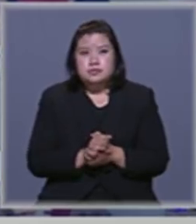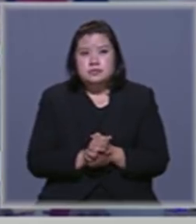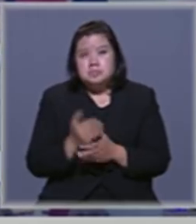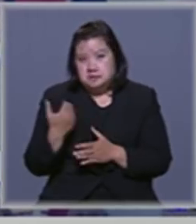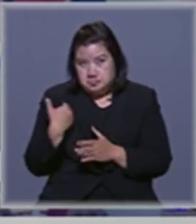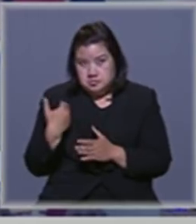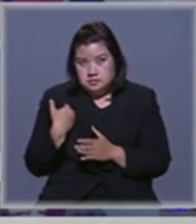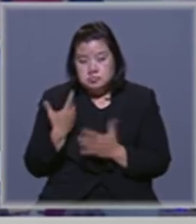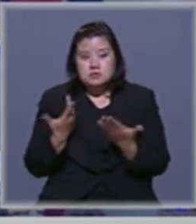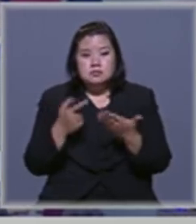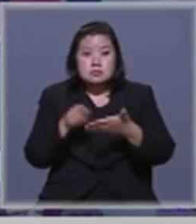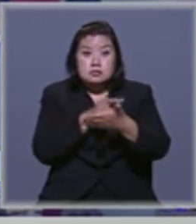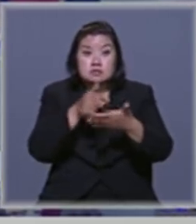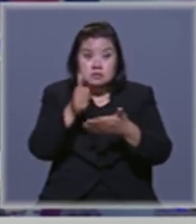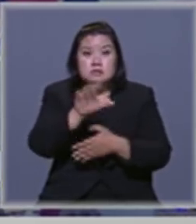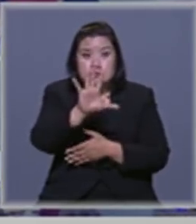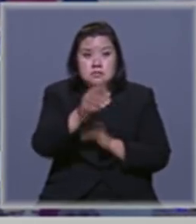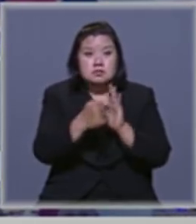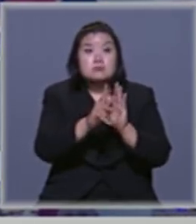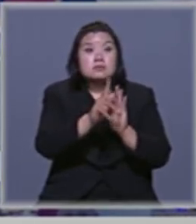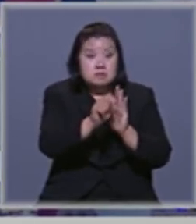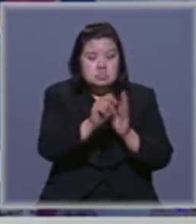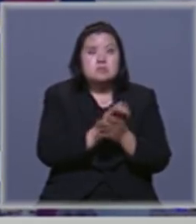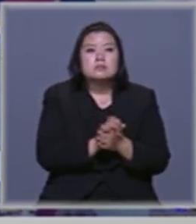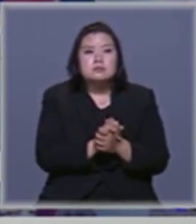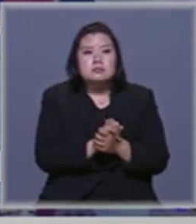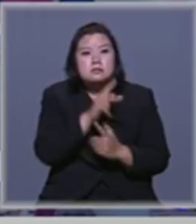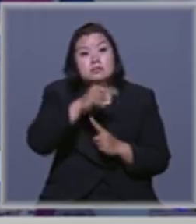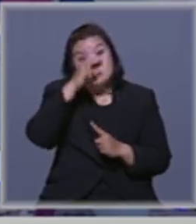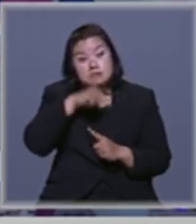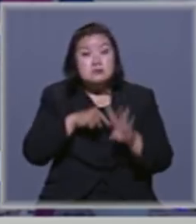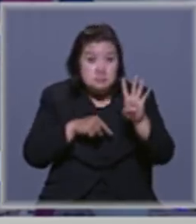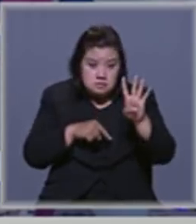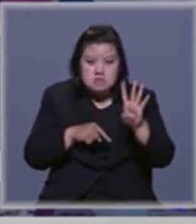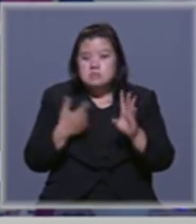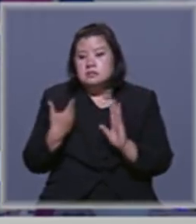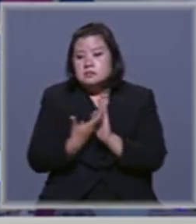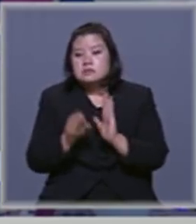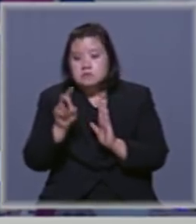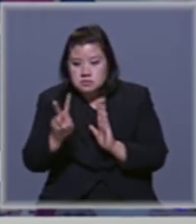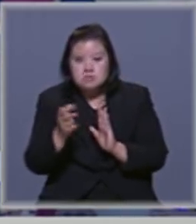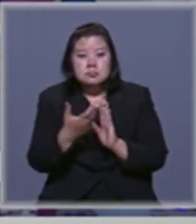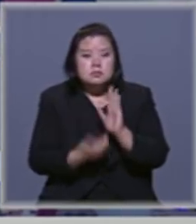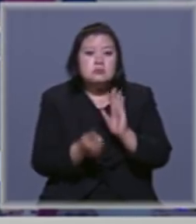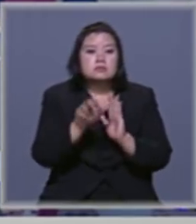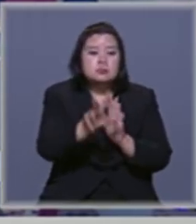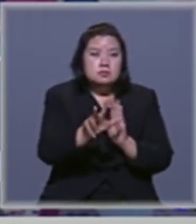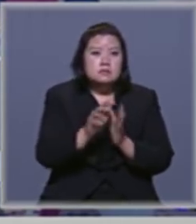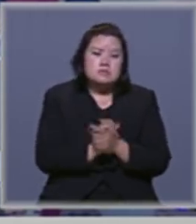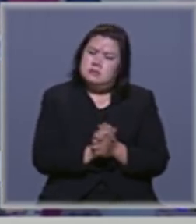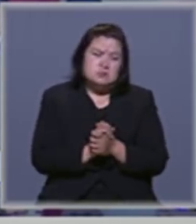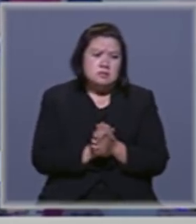ตมีเพื่อไทย4เขตมีอีกพักหนึ่งเขตหนึ่งหรือ3เขตมีพักหนึ่ง2เขตผมว่าประ